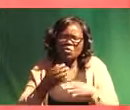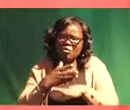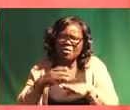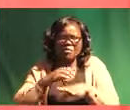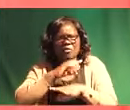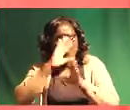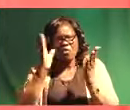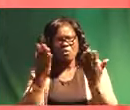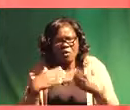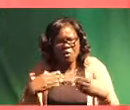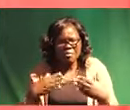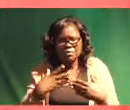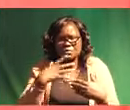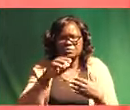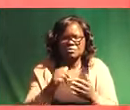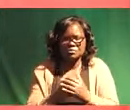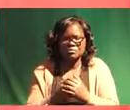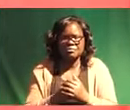mtu. So